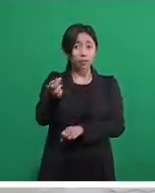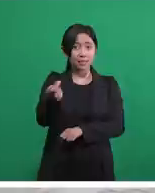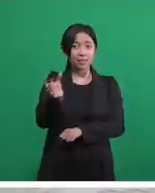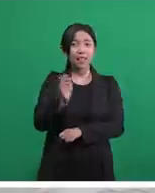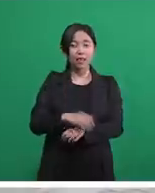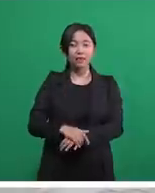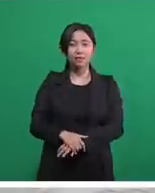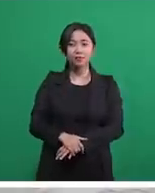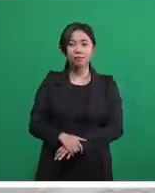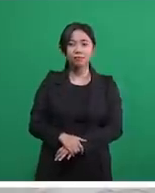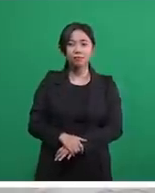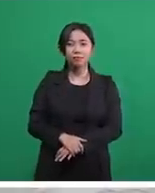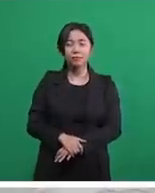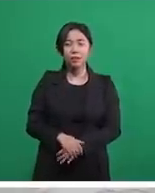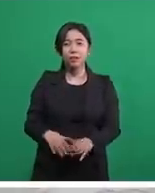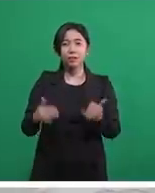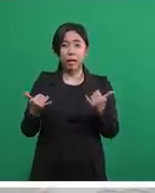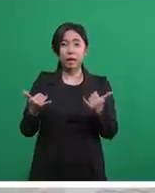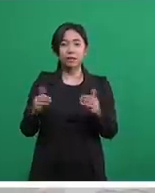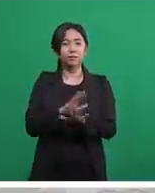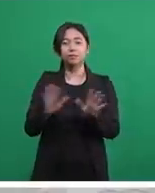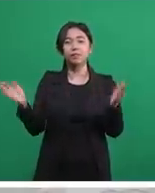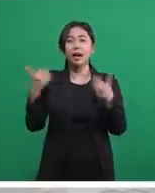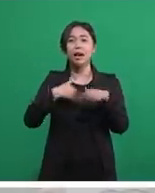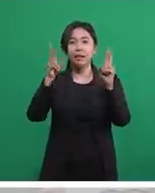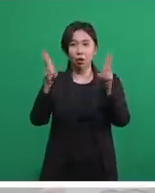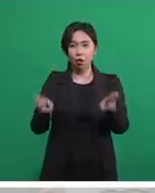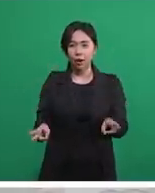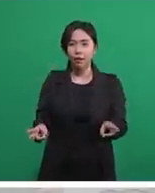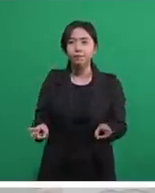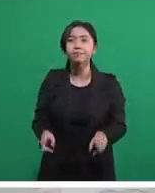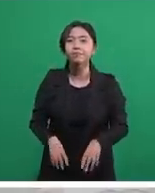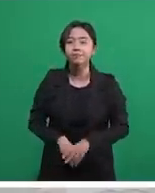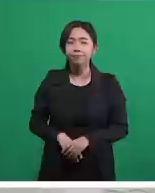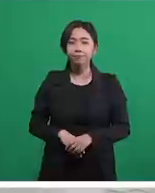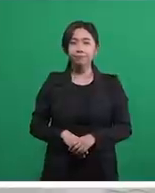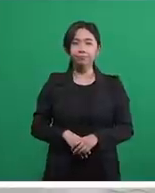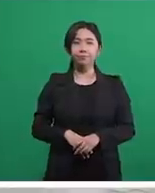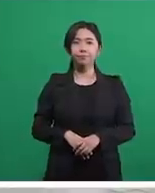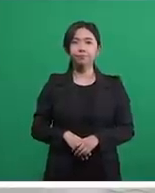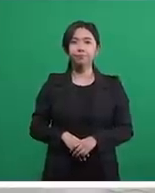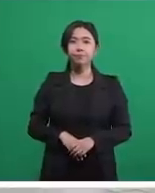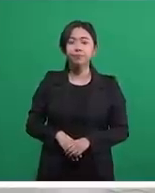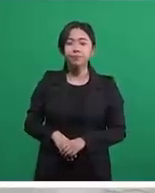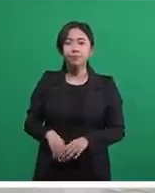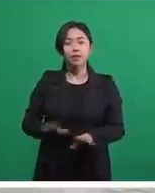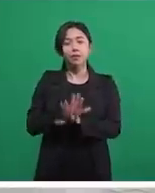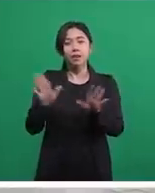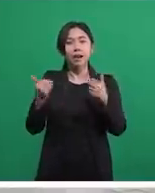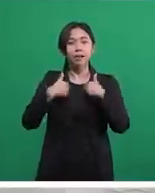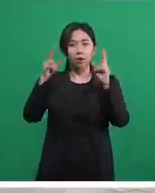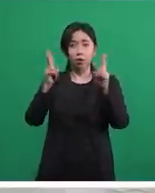tadi. Sampai saat ini tidak ada orang, termasuk para ahli penyakit menular, yang dapat